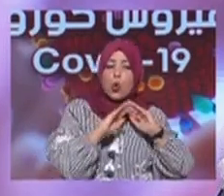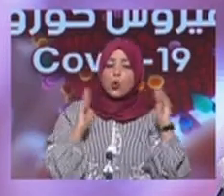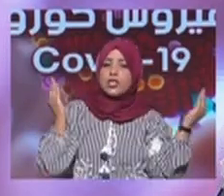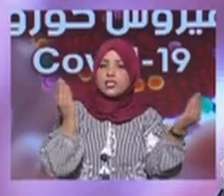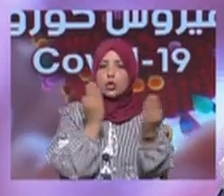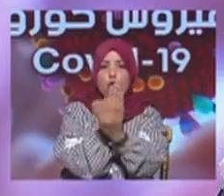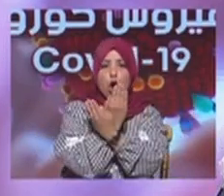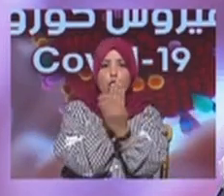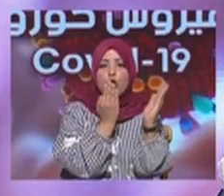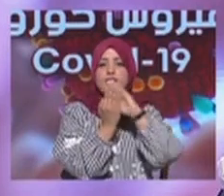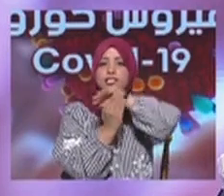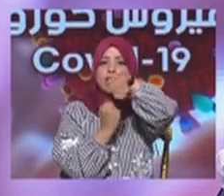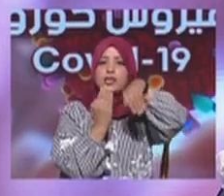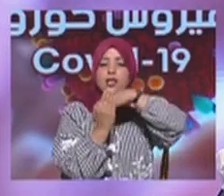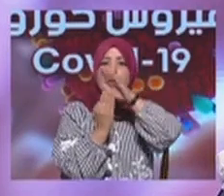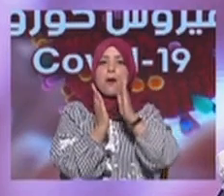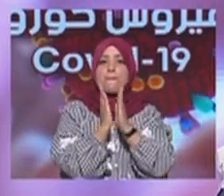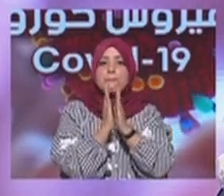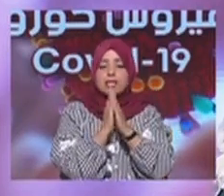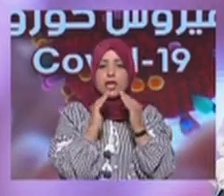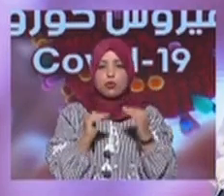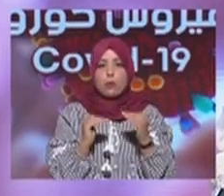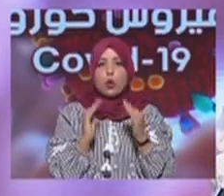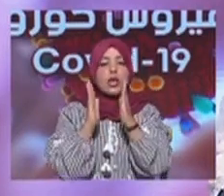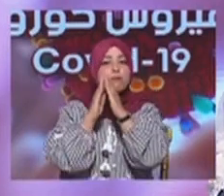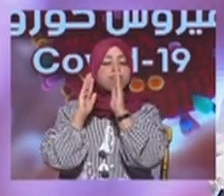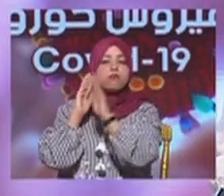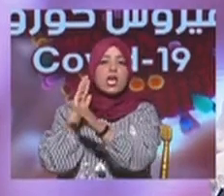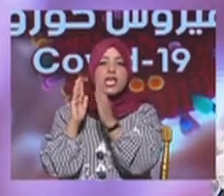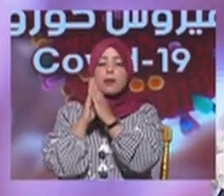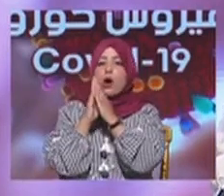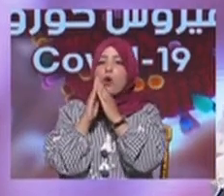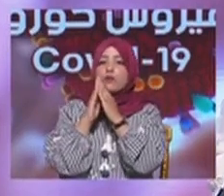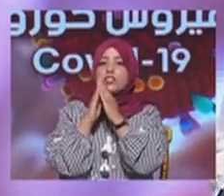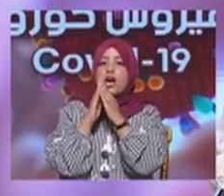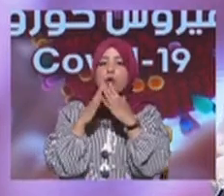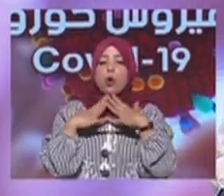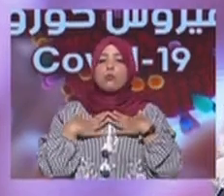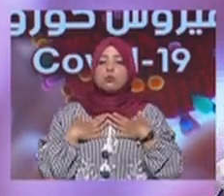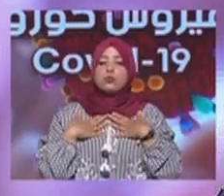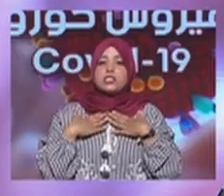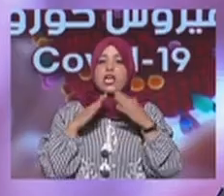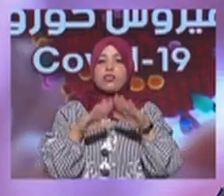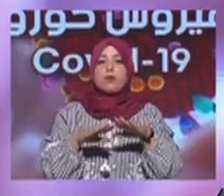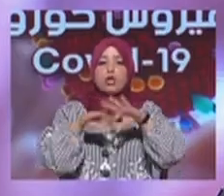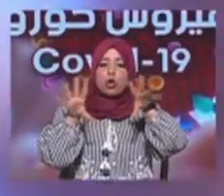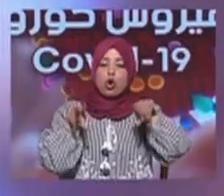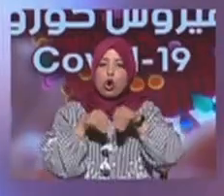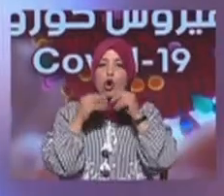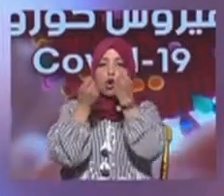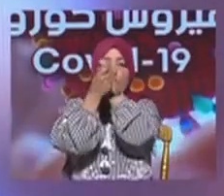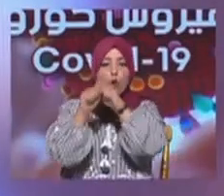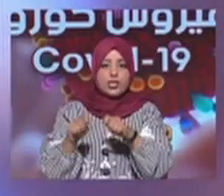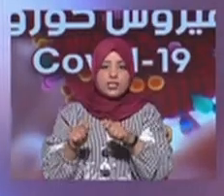في انتشار الفيروس، ولا نساهم ايضا في ضرر رواحنا والناس اللي دايرين بينا واللي نحبهم، وايضا في ضرر تونس. دكتوره الهام